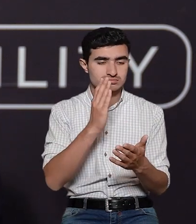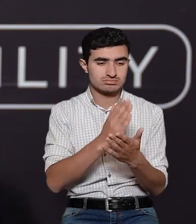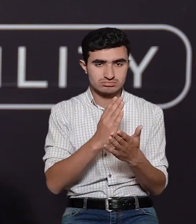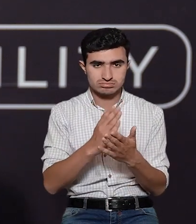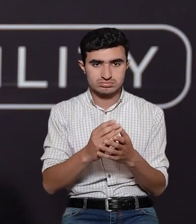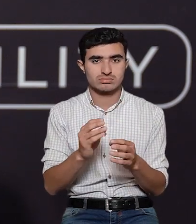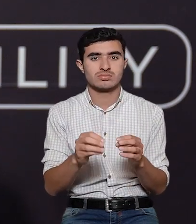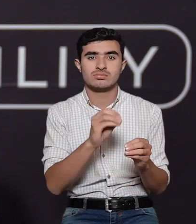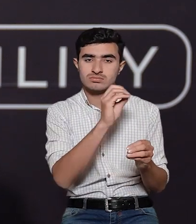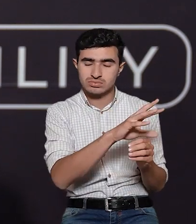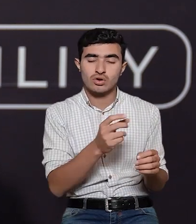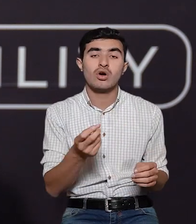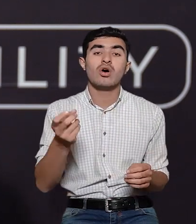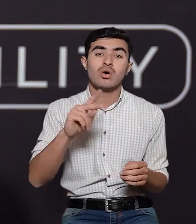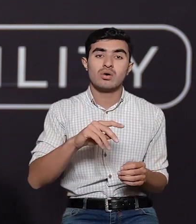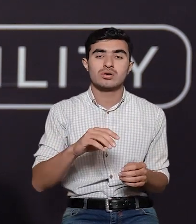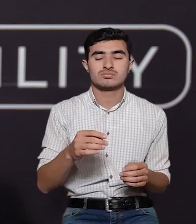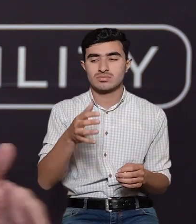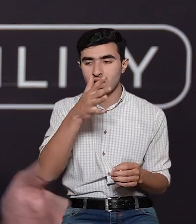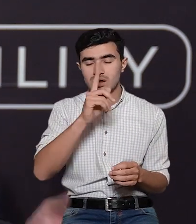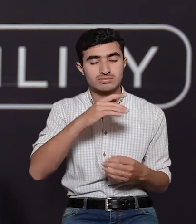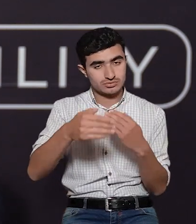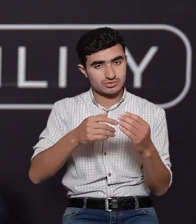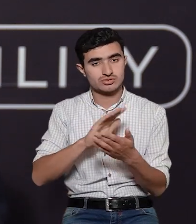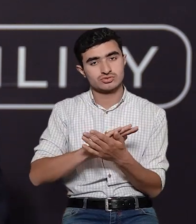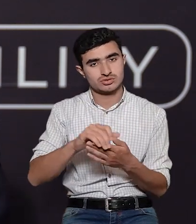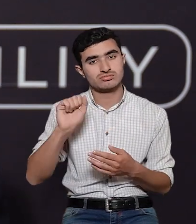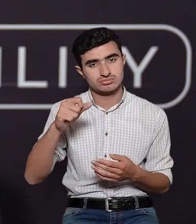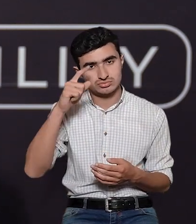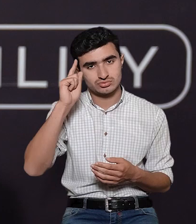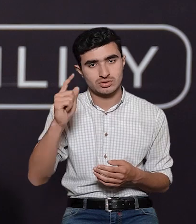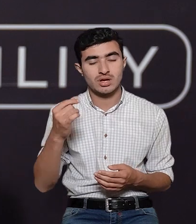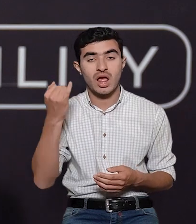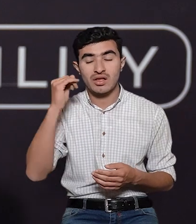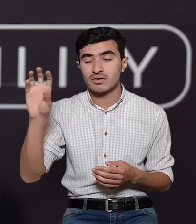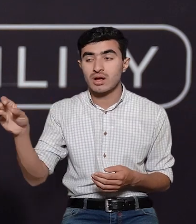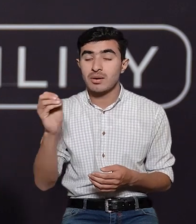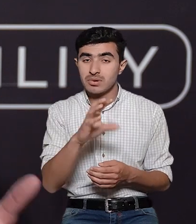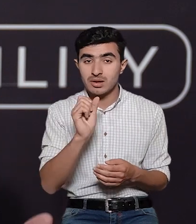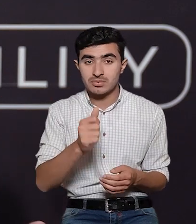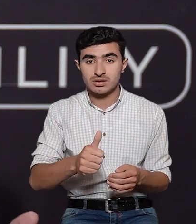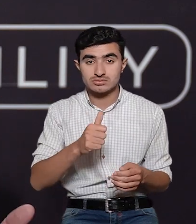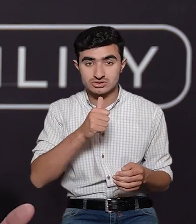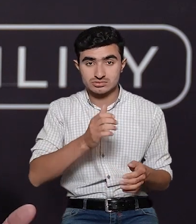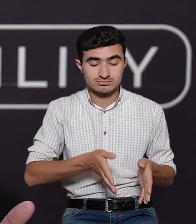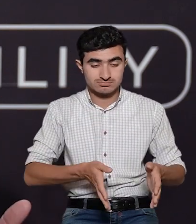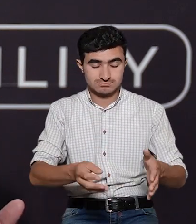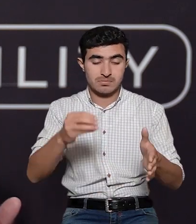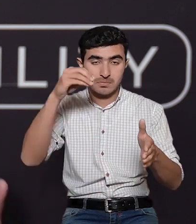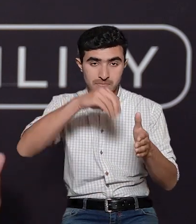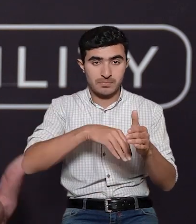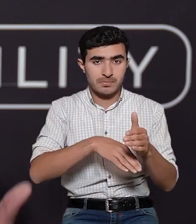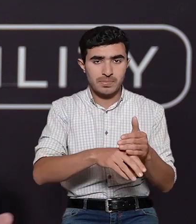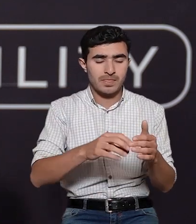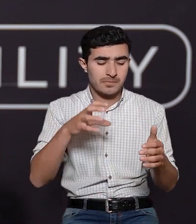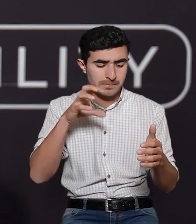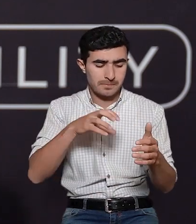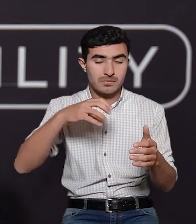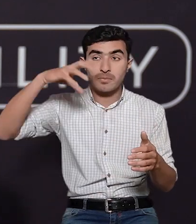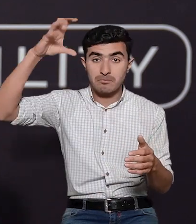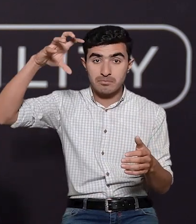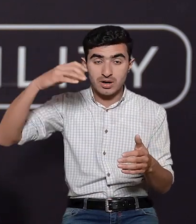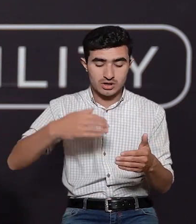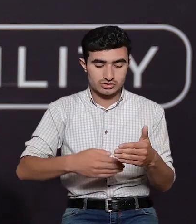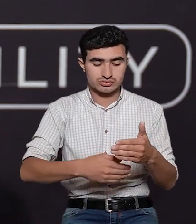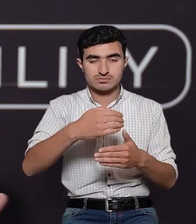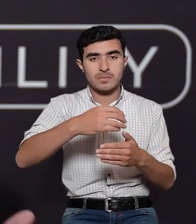کر سکتے ہیں، بجائے کہ ہم وہی کوڑا پھینک دیں نالیوں کے اندر اور جب بارش ہو تو وہ ساری نالیاں بند ہوگی، اس سے جو اربوں روپے کی ہم